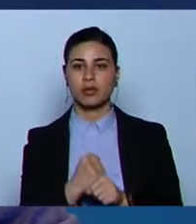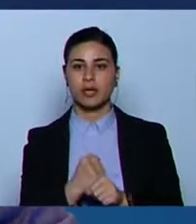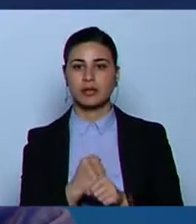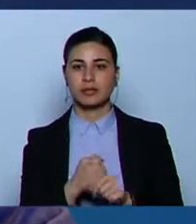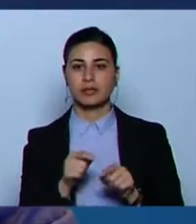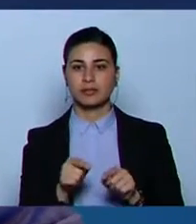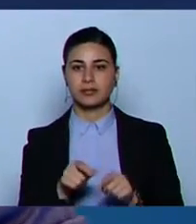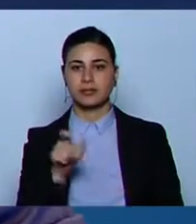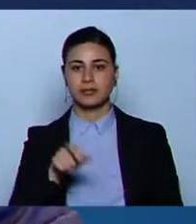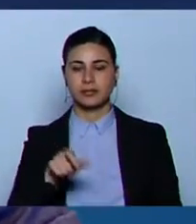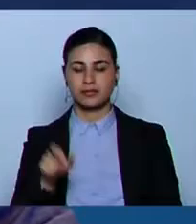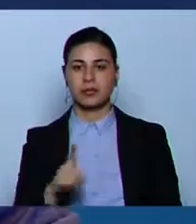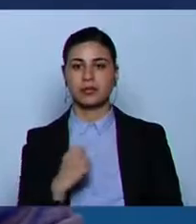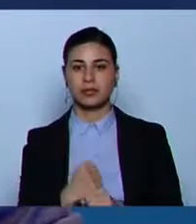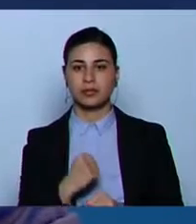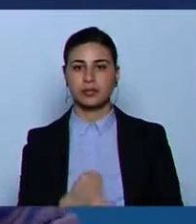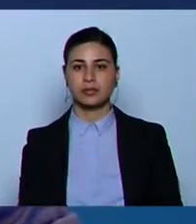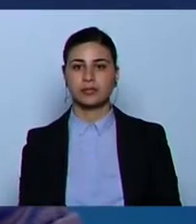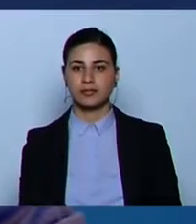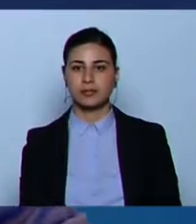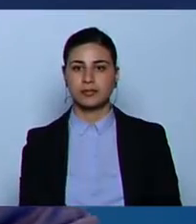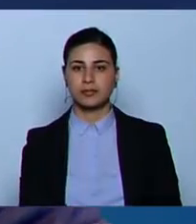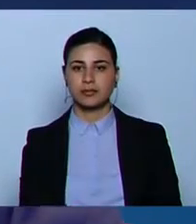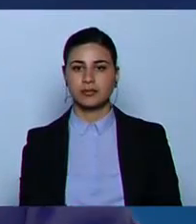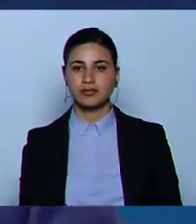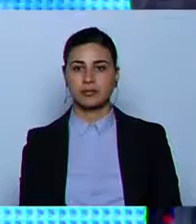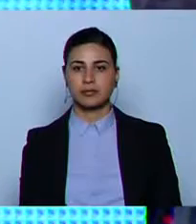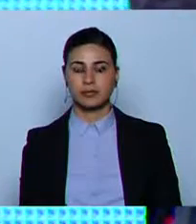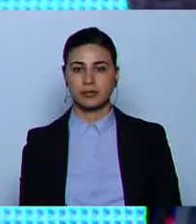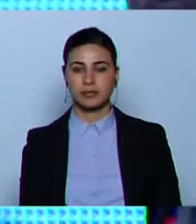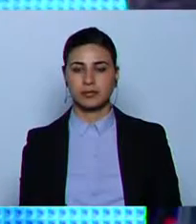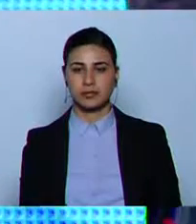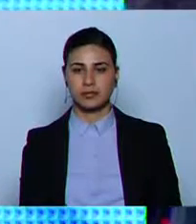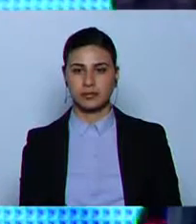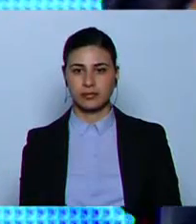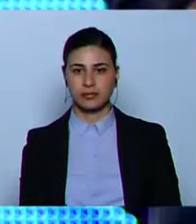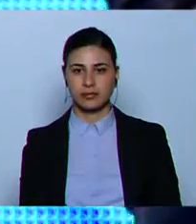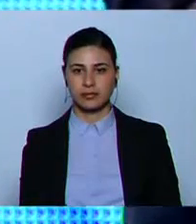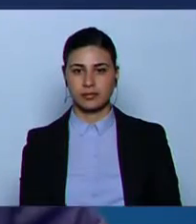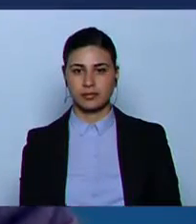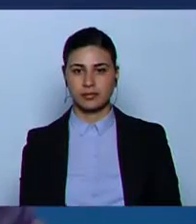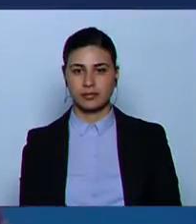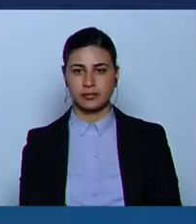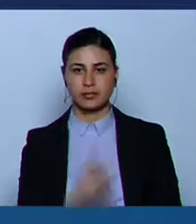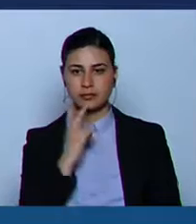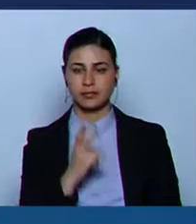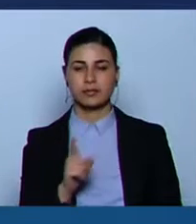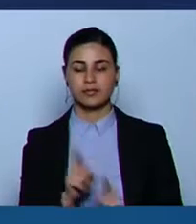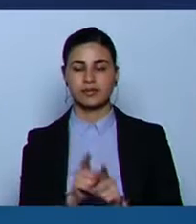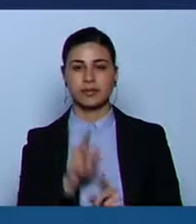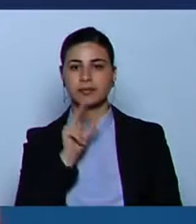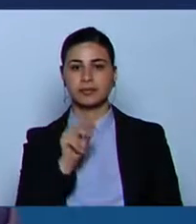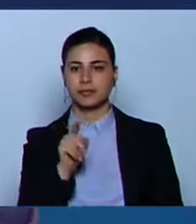სადაც მოსახლეობა არ არის და რატომ არიღებს მას? კი ბატონო, ნიკადა შეიძლება აბა ეხლა საუბარი საუბარი ჯერ